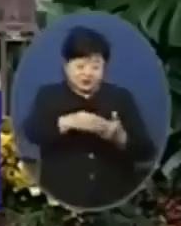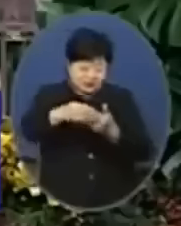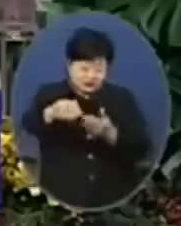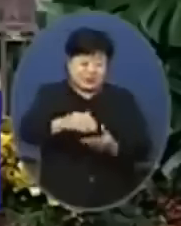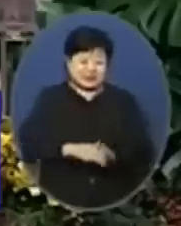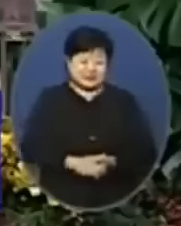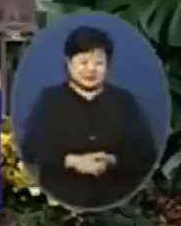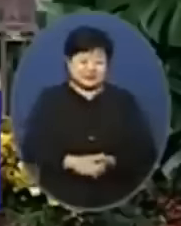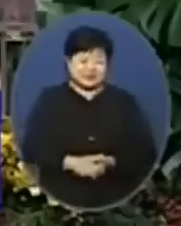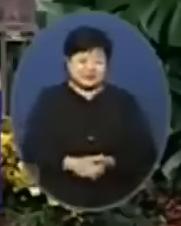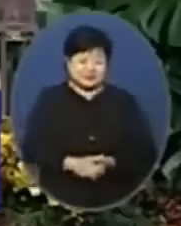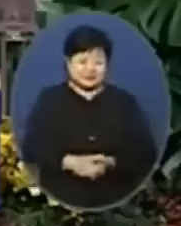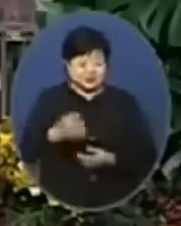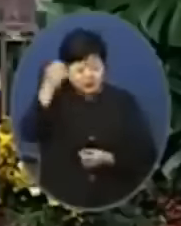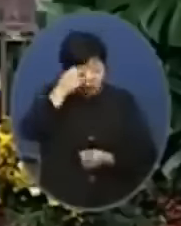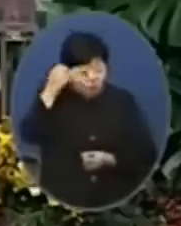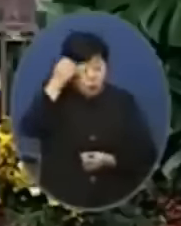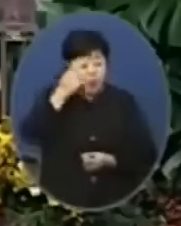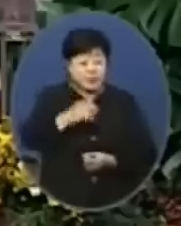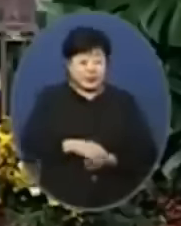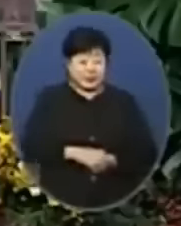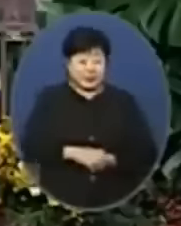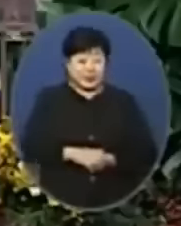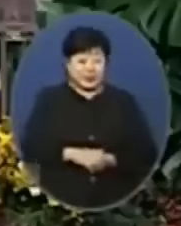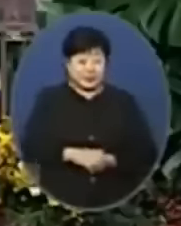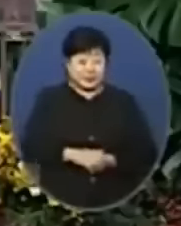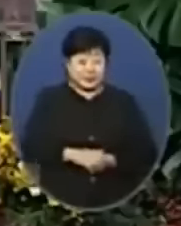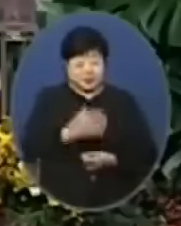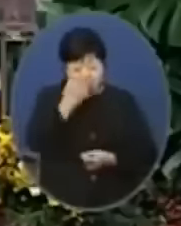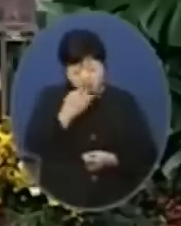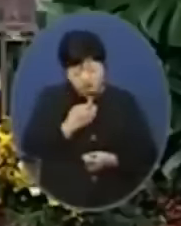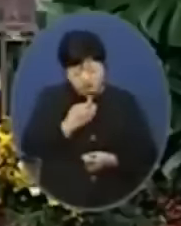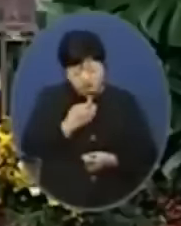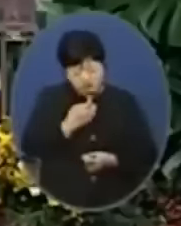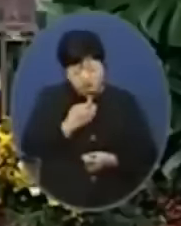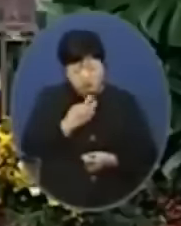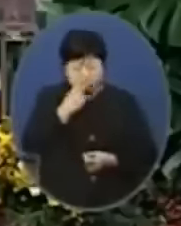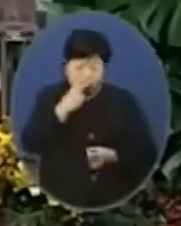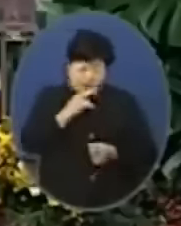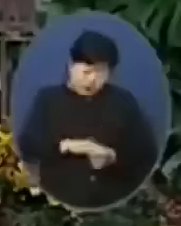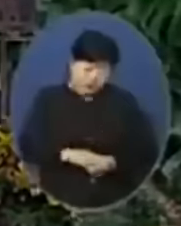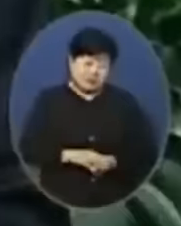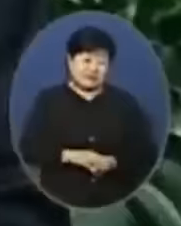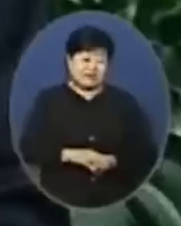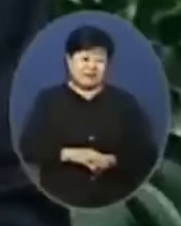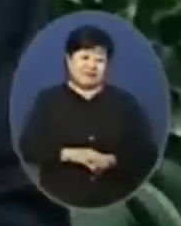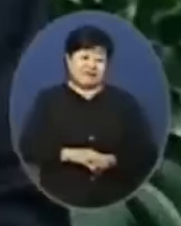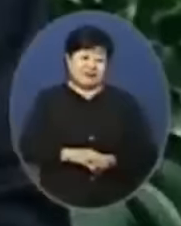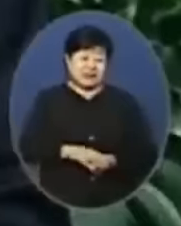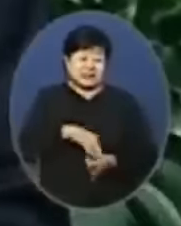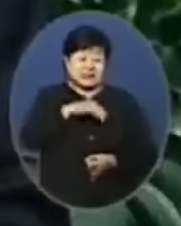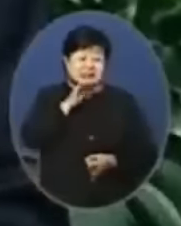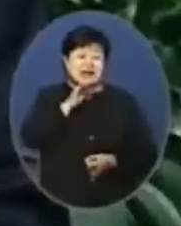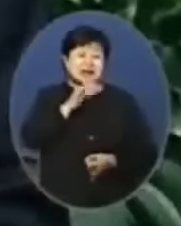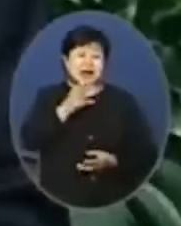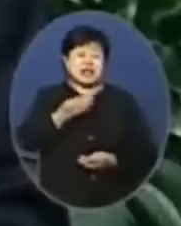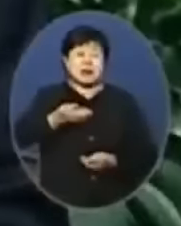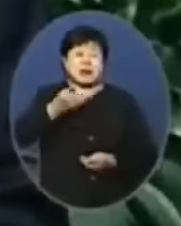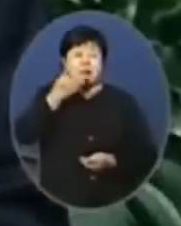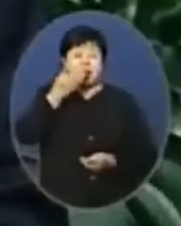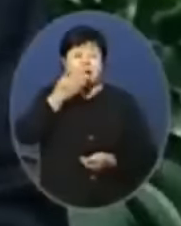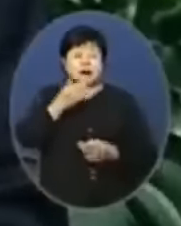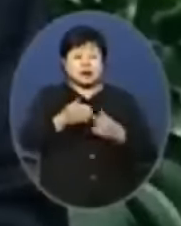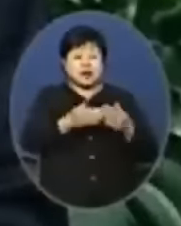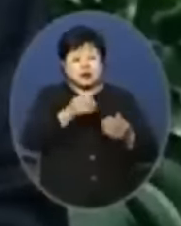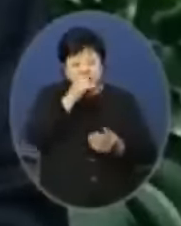인도하시는도다. 영혼이 우울하게 되면 참 기가 막힙니다. 나이를 먹은 사람은 꼭 한두 번